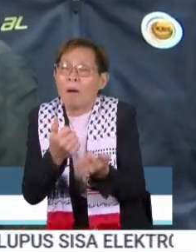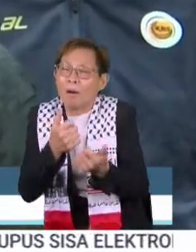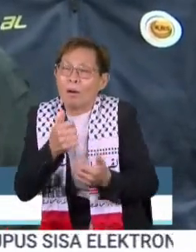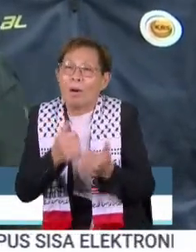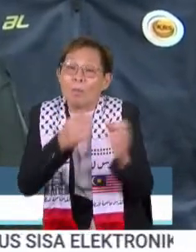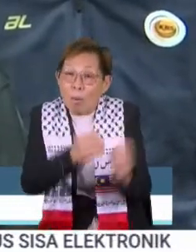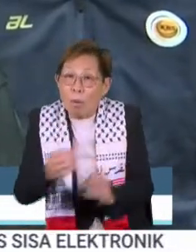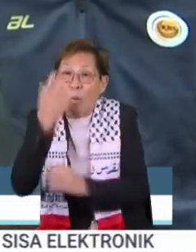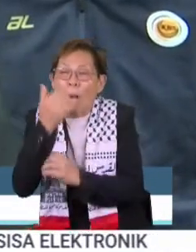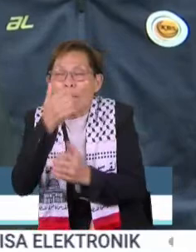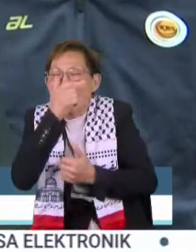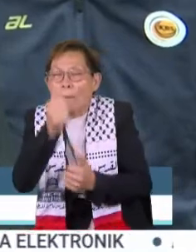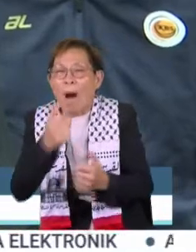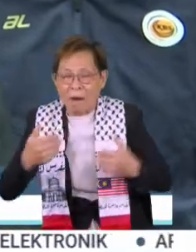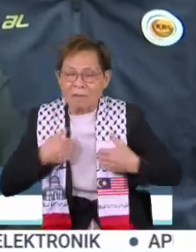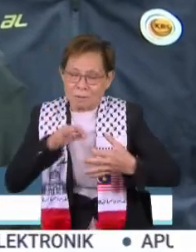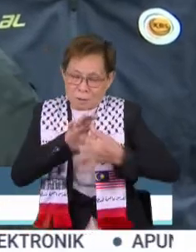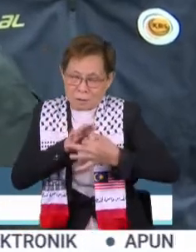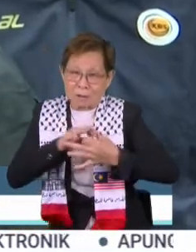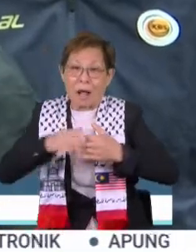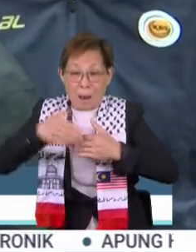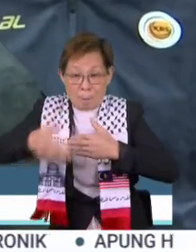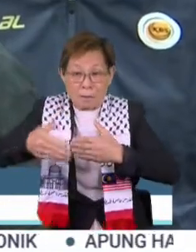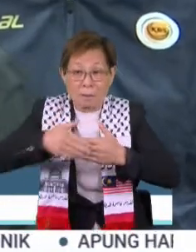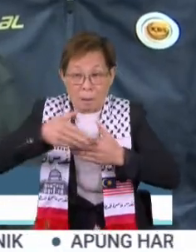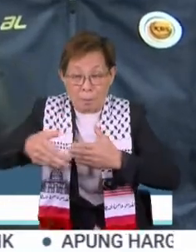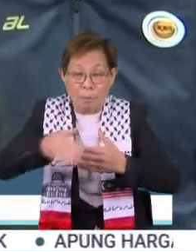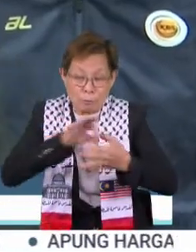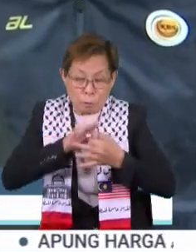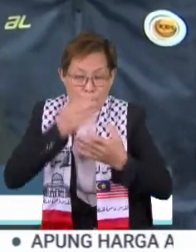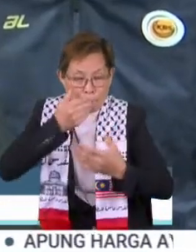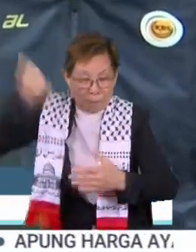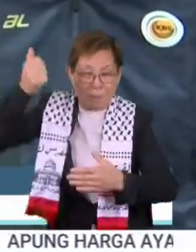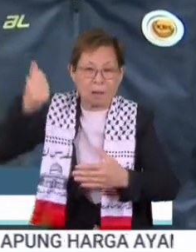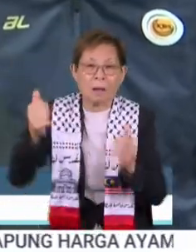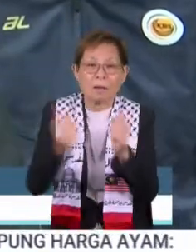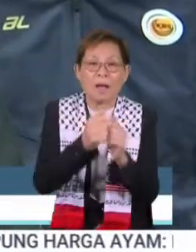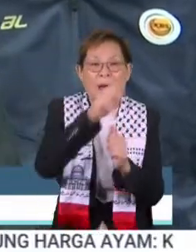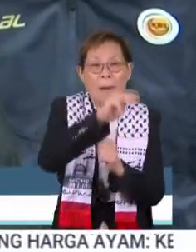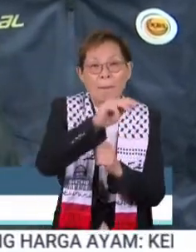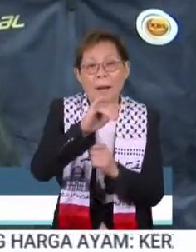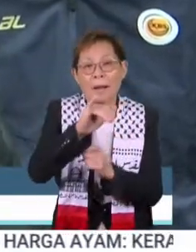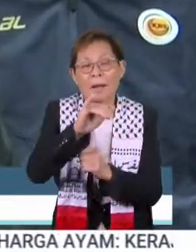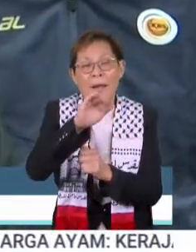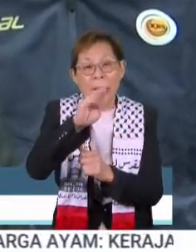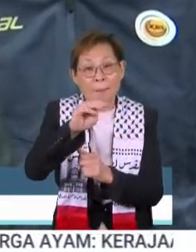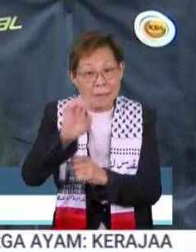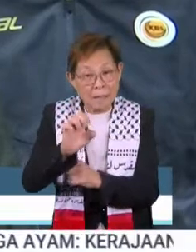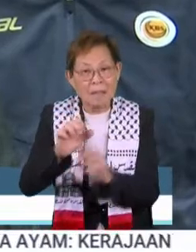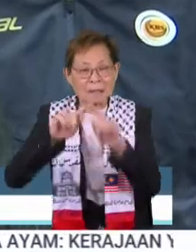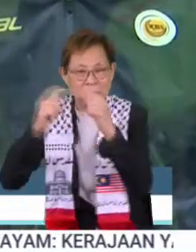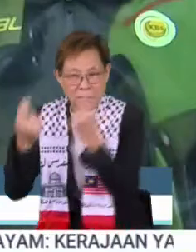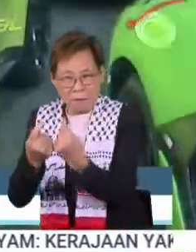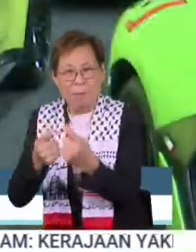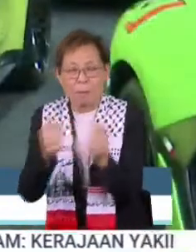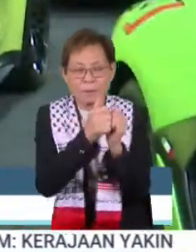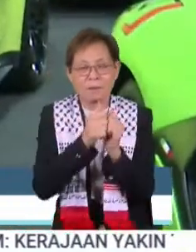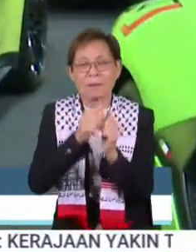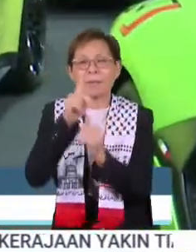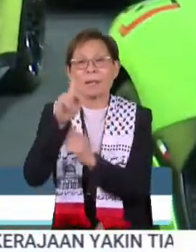harap ada kerjasama yang lebih baik selepas ini antara MIME, the team bersama dengan Kementerian Belia dan